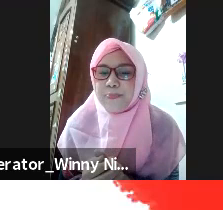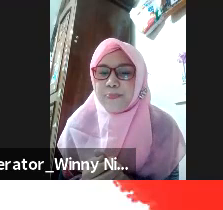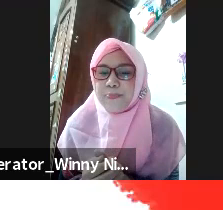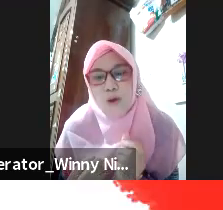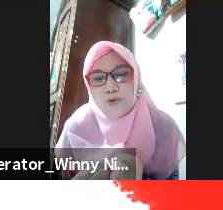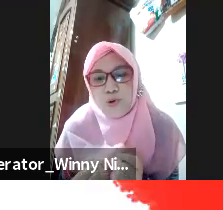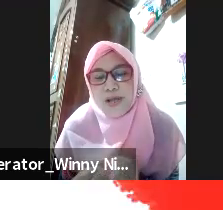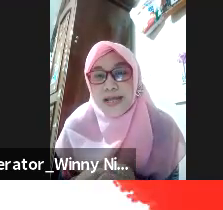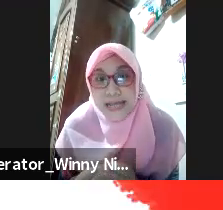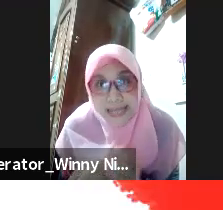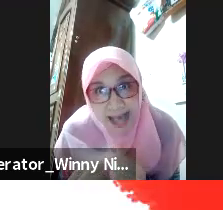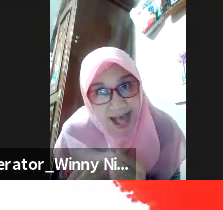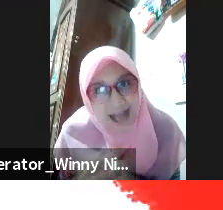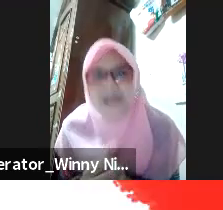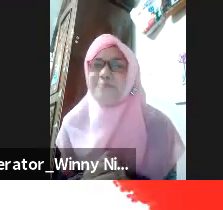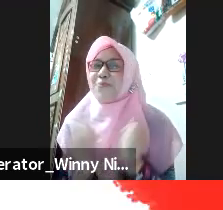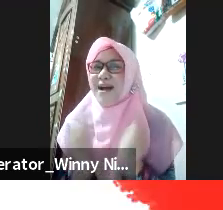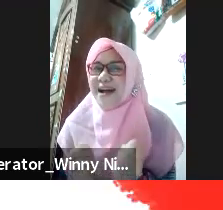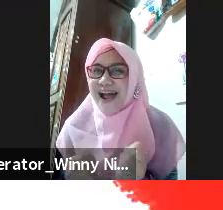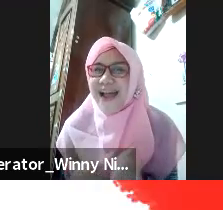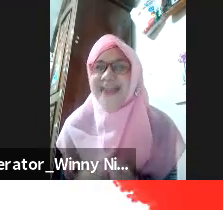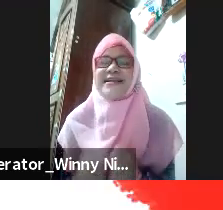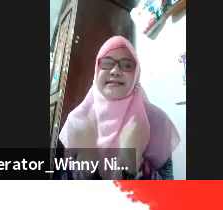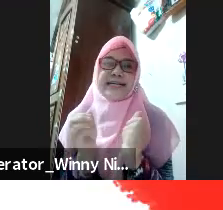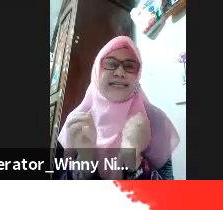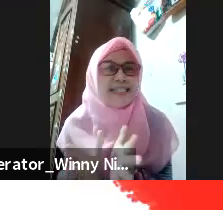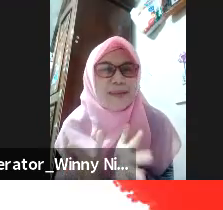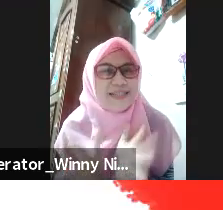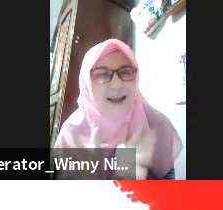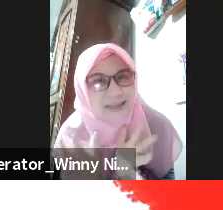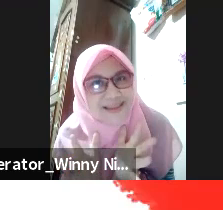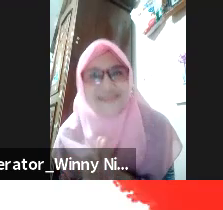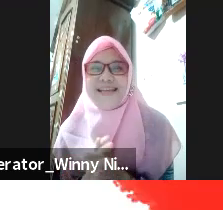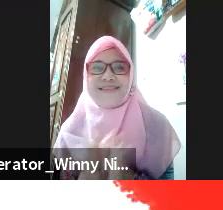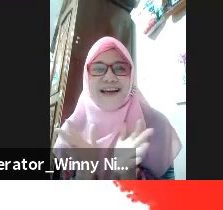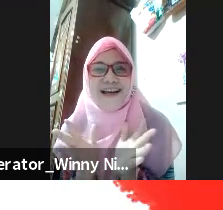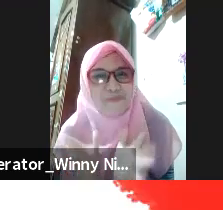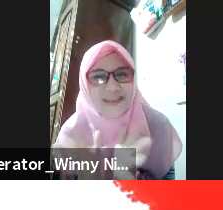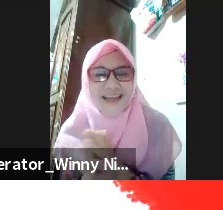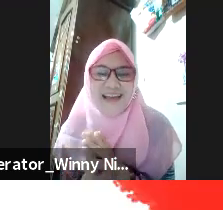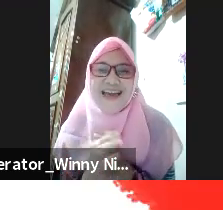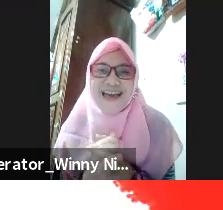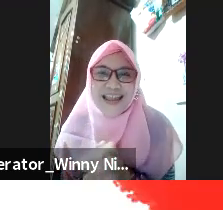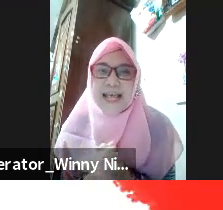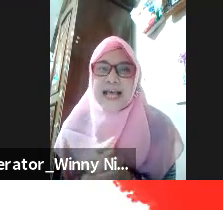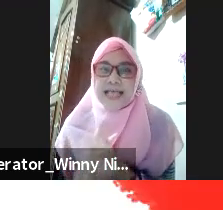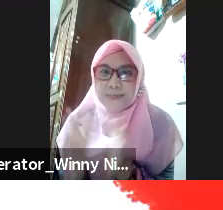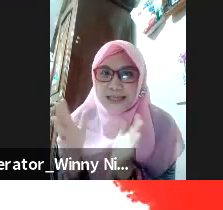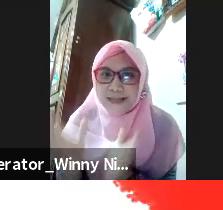tahun 2020 yang merupakan kerjasama ciamik yang sangat apik ya